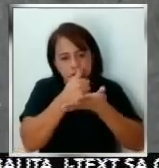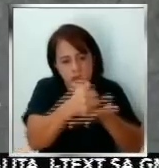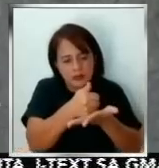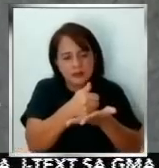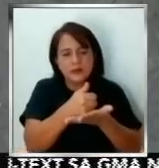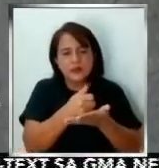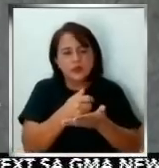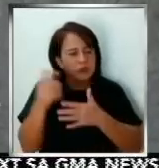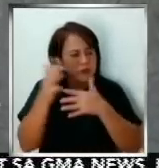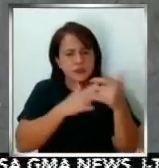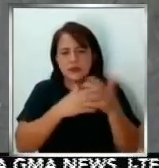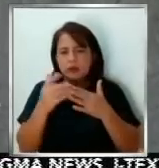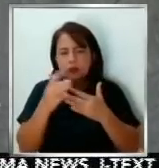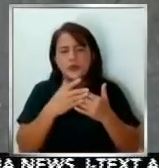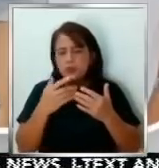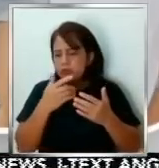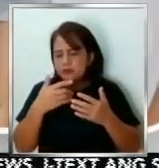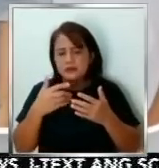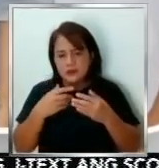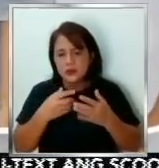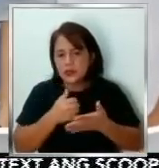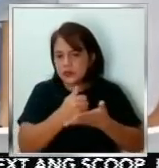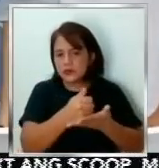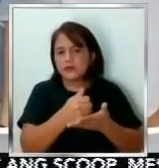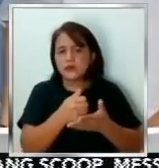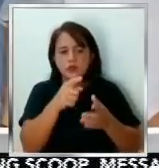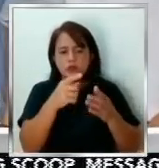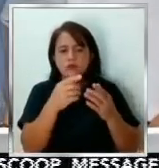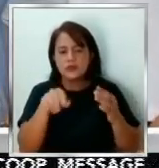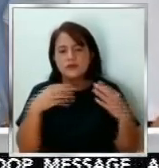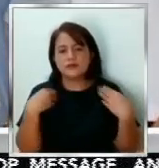namin kayo. Pagaling po kayo.